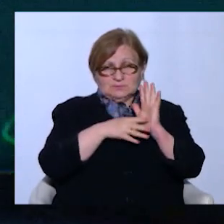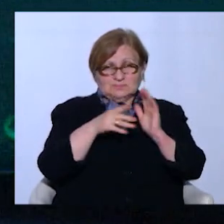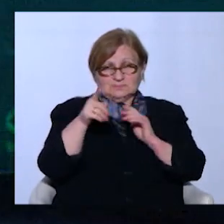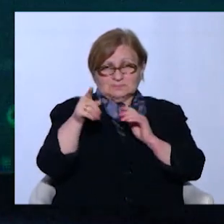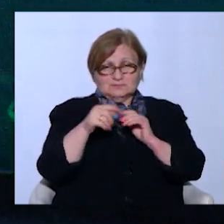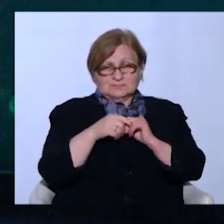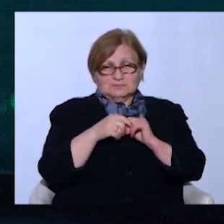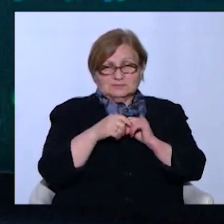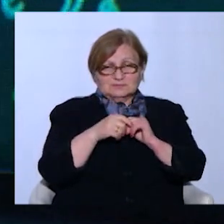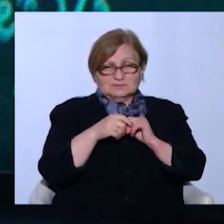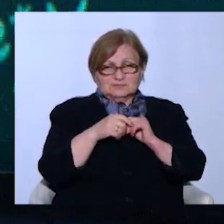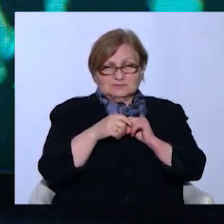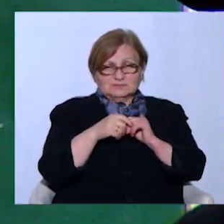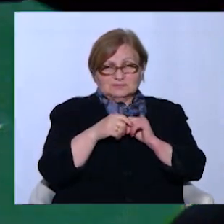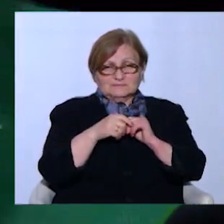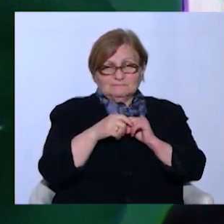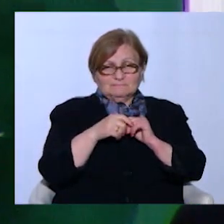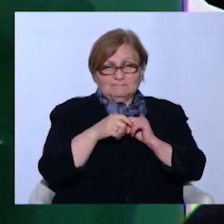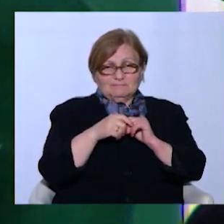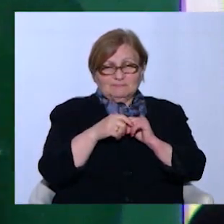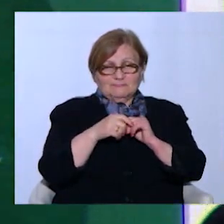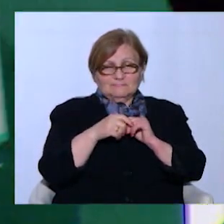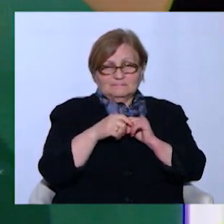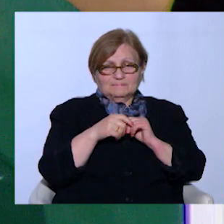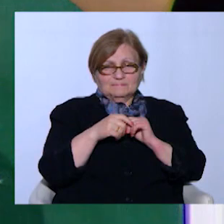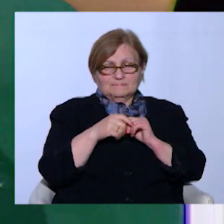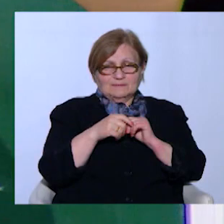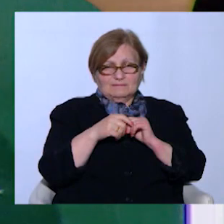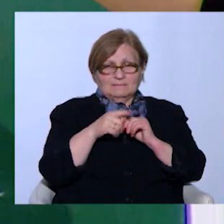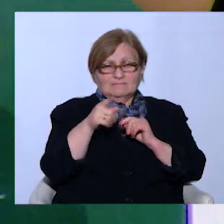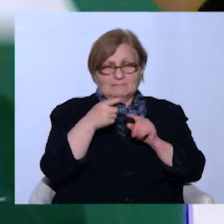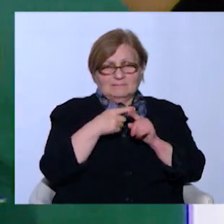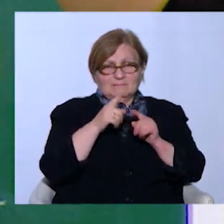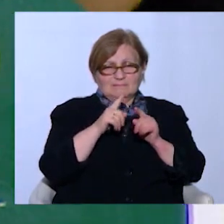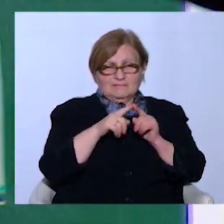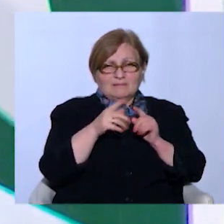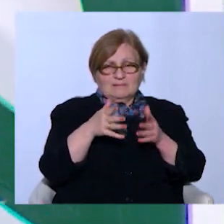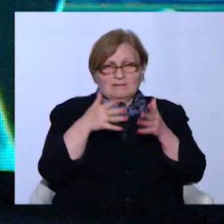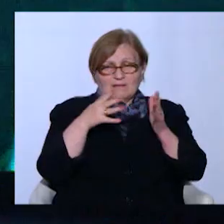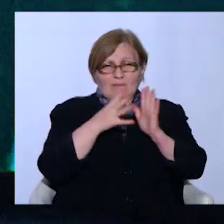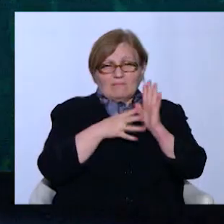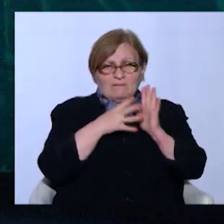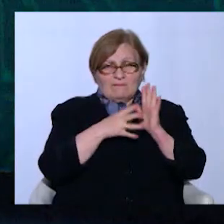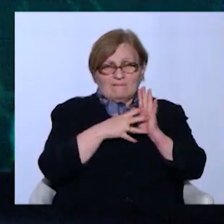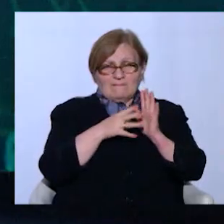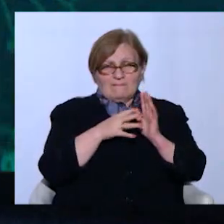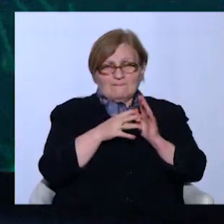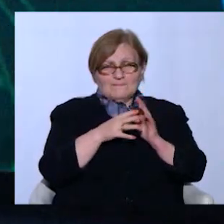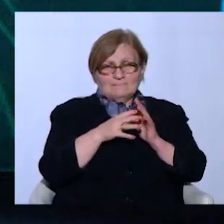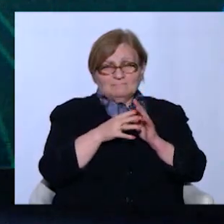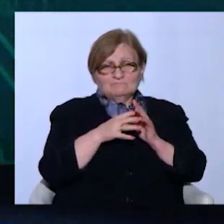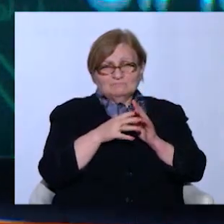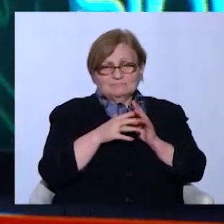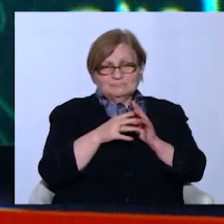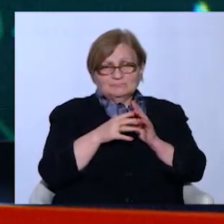კათეტების ნამრავლის ნახევარი. აი ნახეთ, ეს იყო მართკუთხედი, ხო? ეს შეხედეთ ეს მართკუთხედი. მოდი შევამოწმოთ,